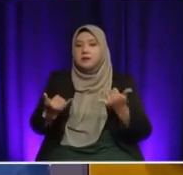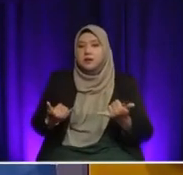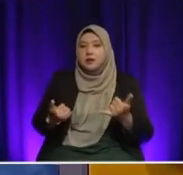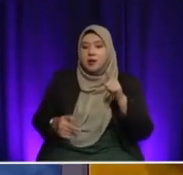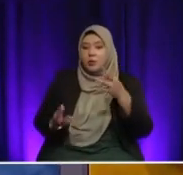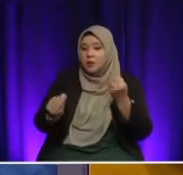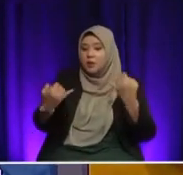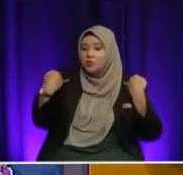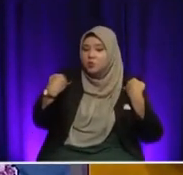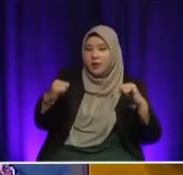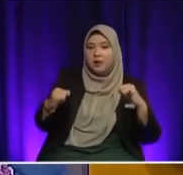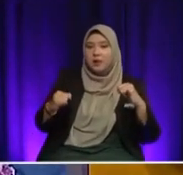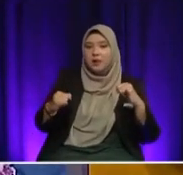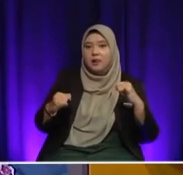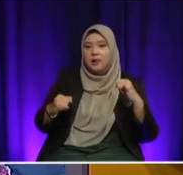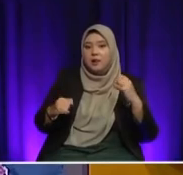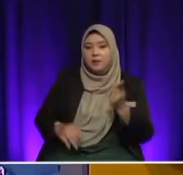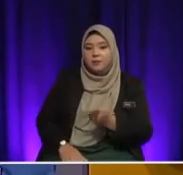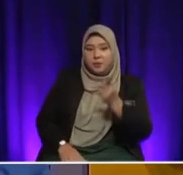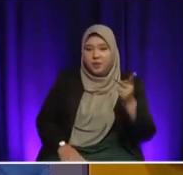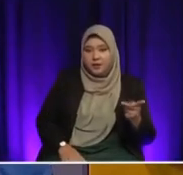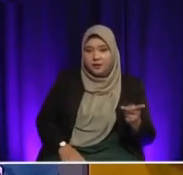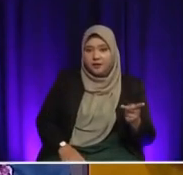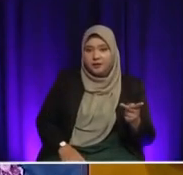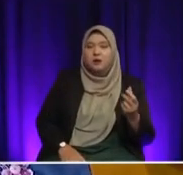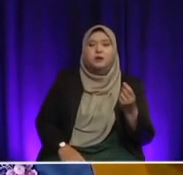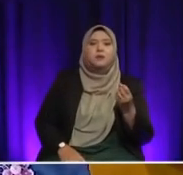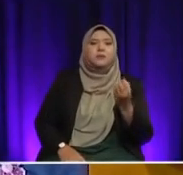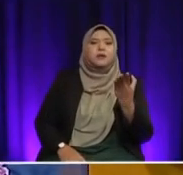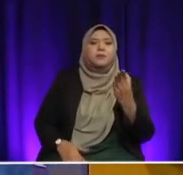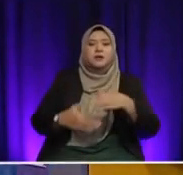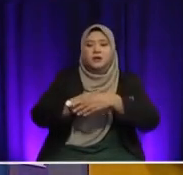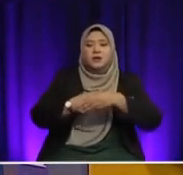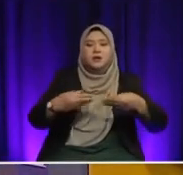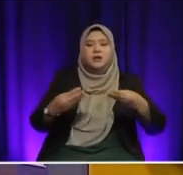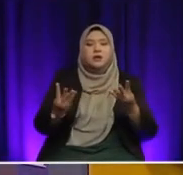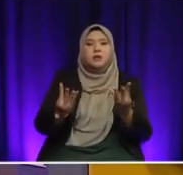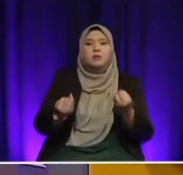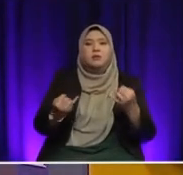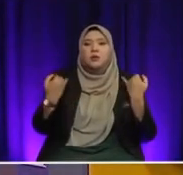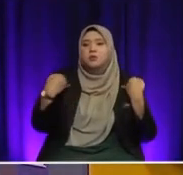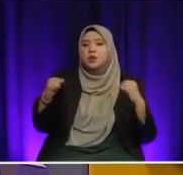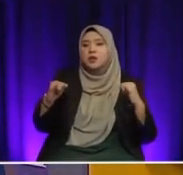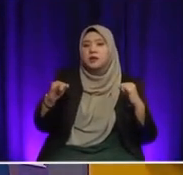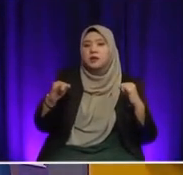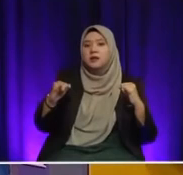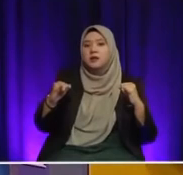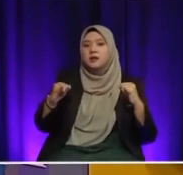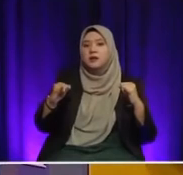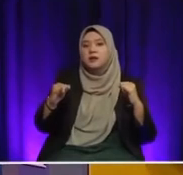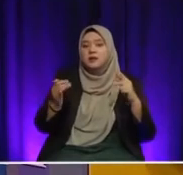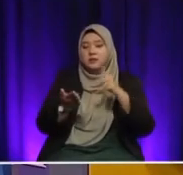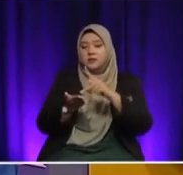banyak kita berapa nak untung. Peratus keuntungan. Untungnya ada banyak, bukan banyak, adalah beberapa cara kita nak tetapkan. Adakah kita nak